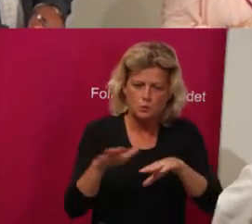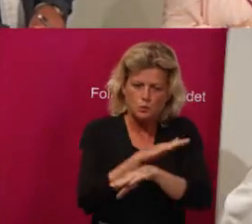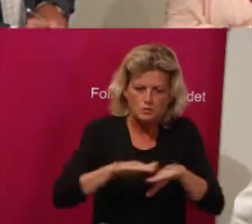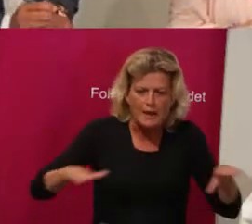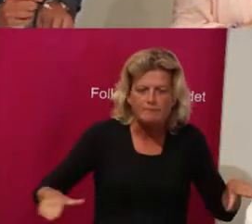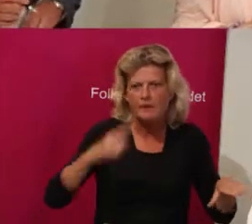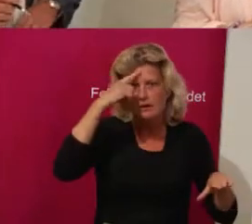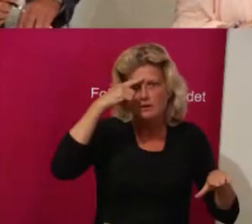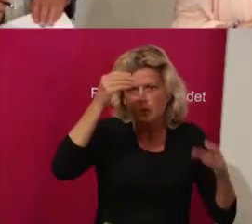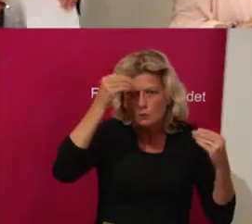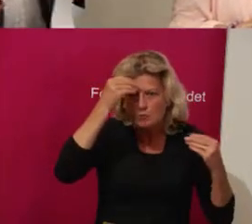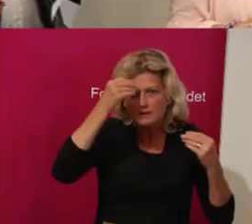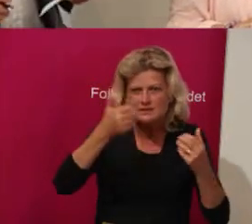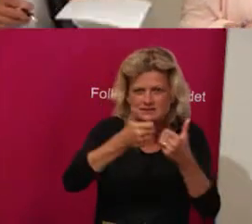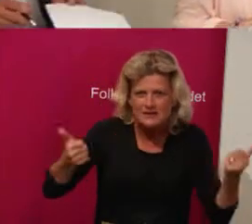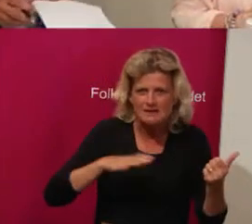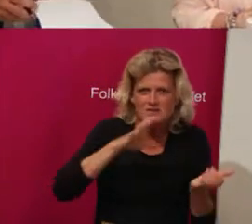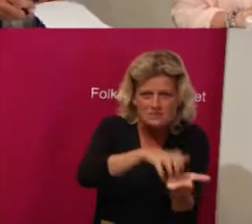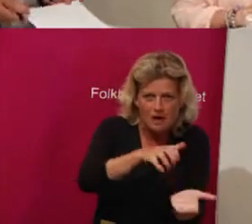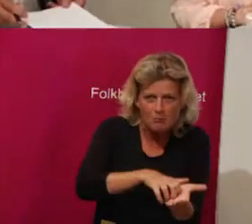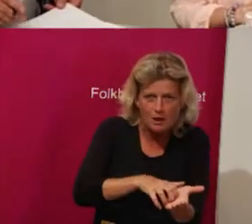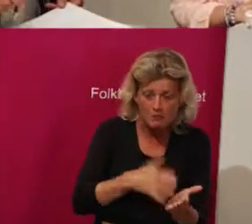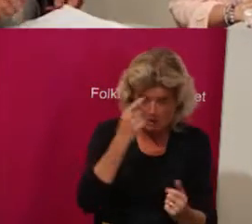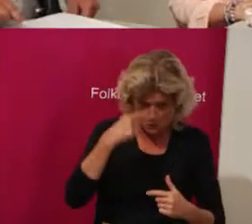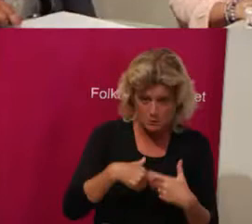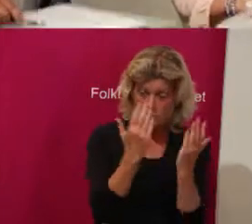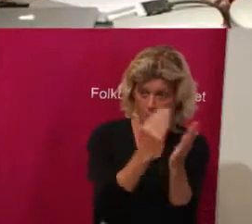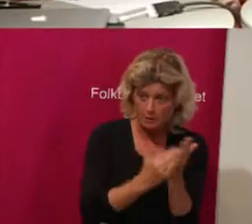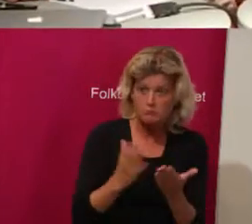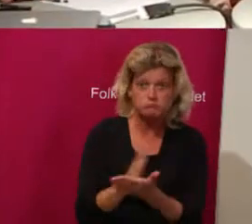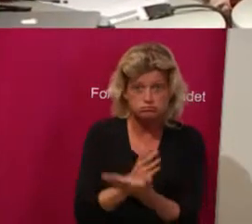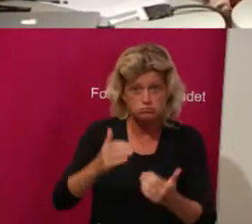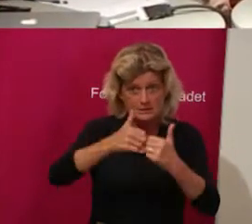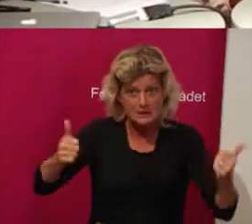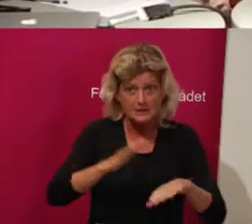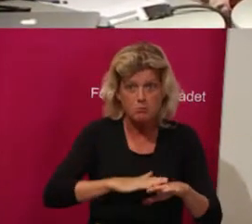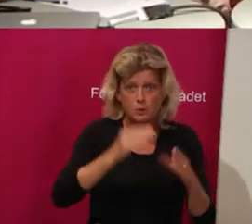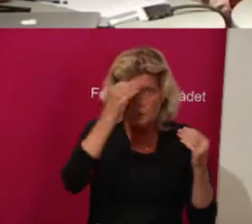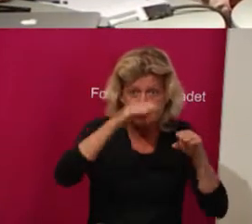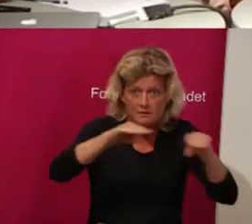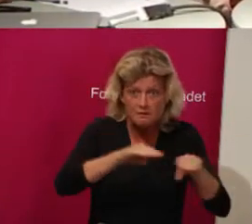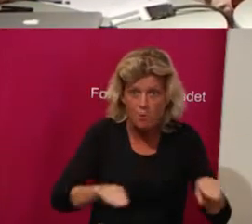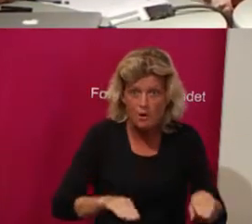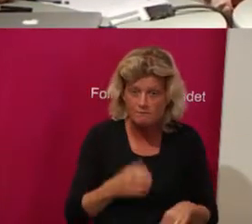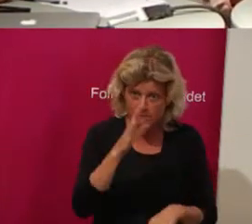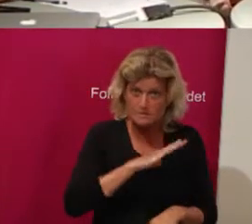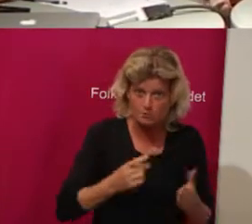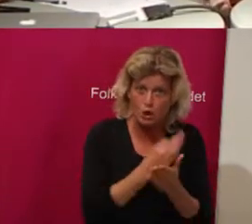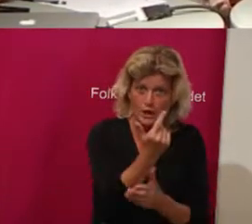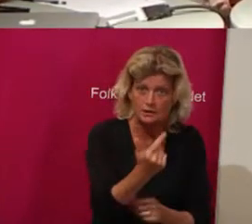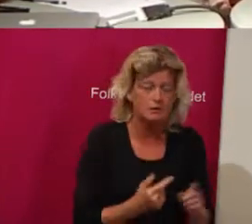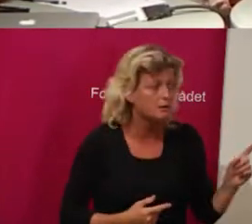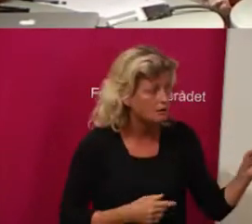och delta i demokratin. Gör de här kulturprogrammen det? Ja, absolut. Det gör de. Jag tycker